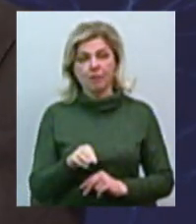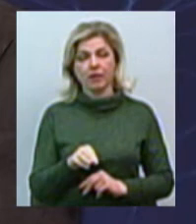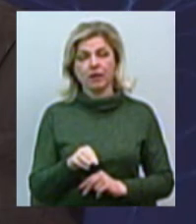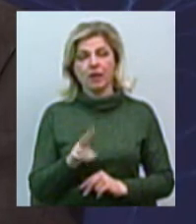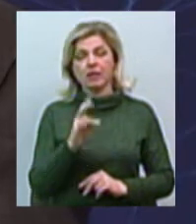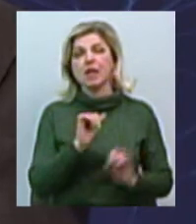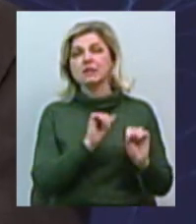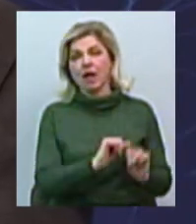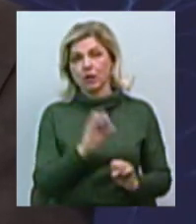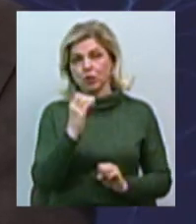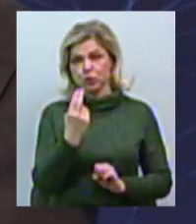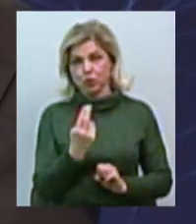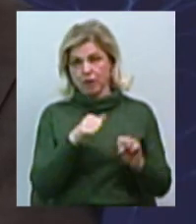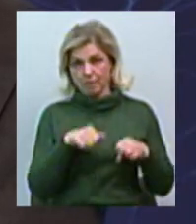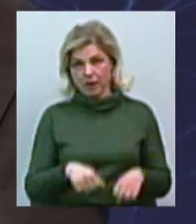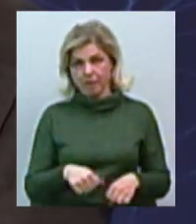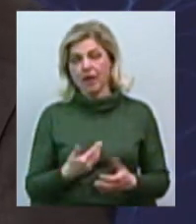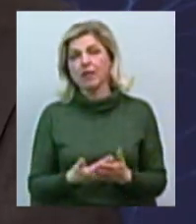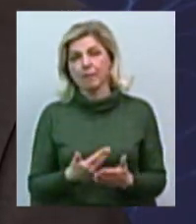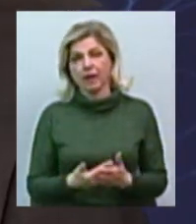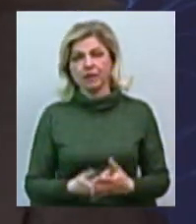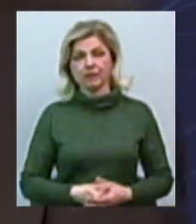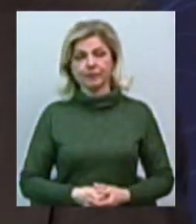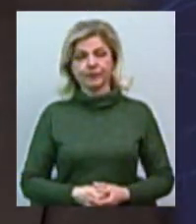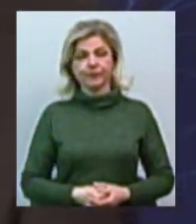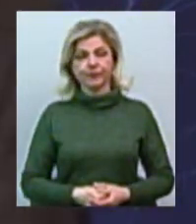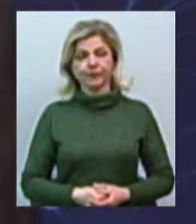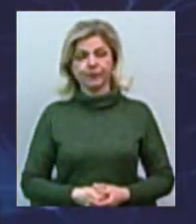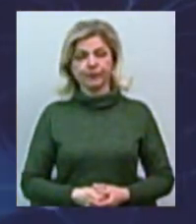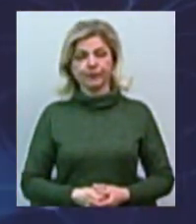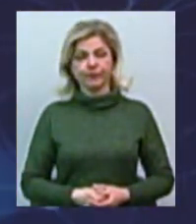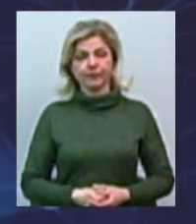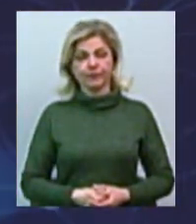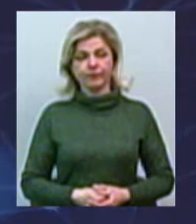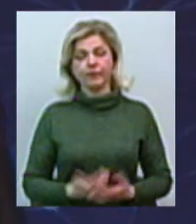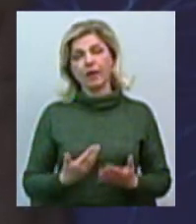захист соціальних прав. Наприклад? Ну, наприклад, сьогодні.